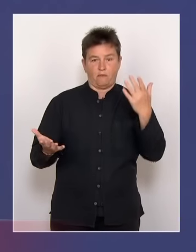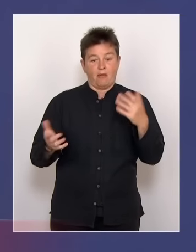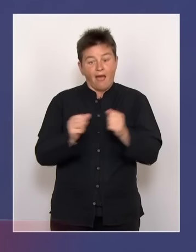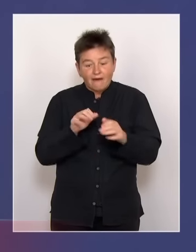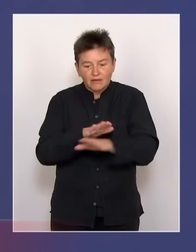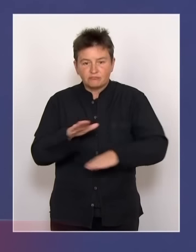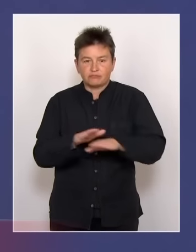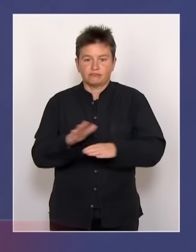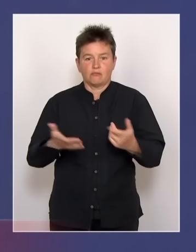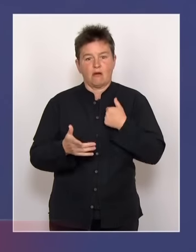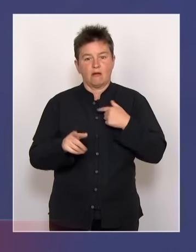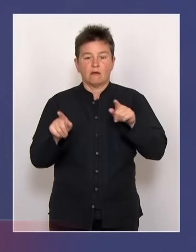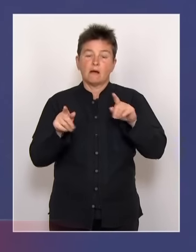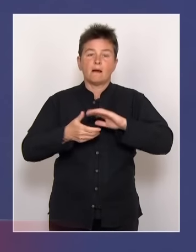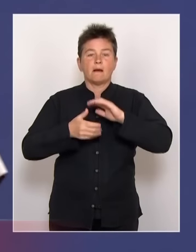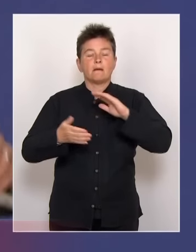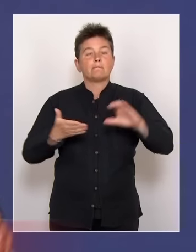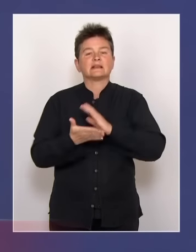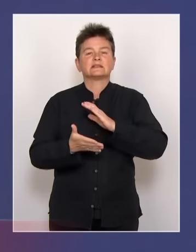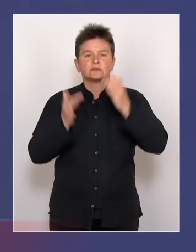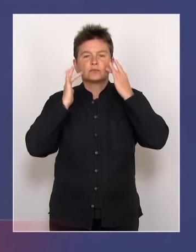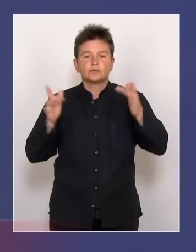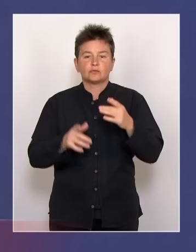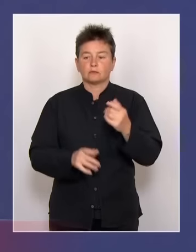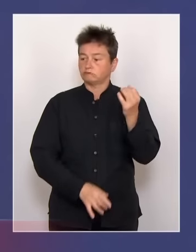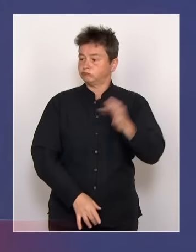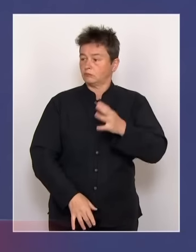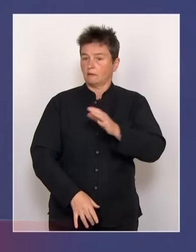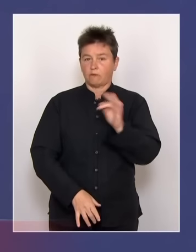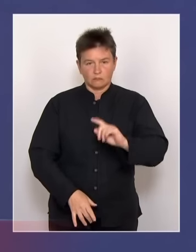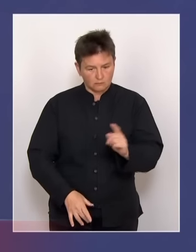sur une européanisation du pass culture qui n'est pas une invention française